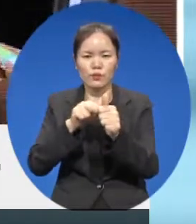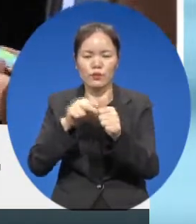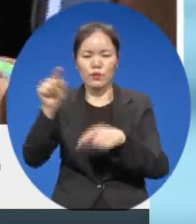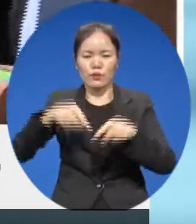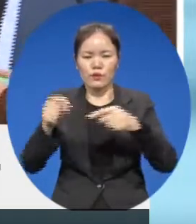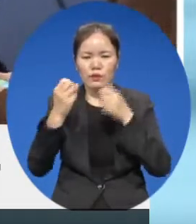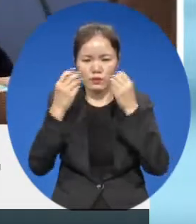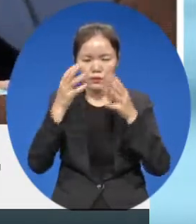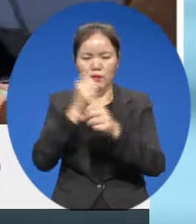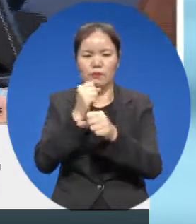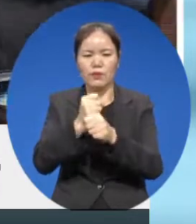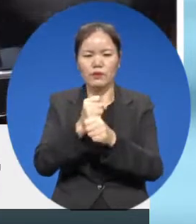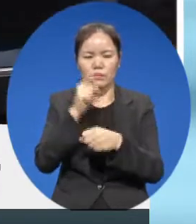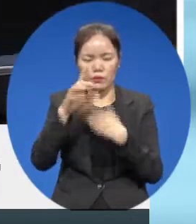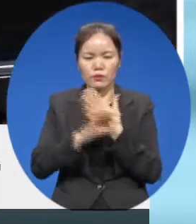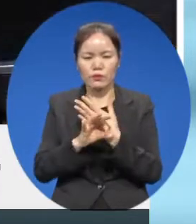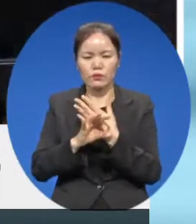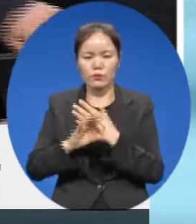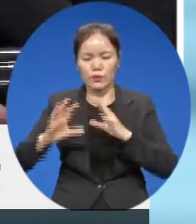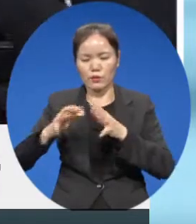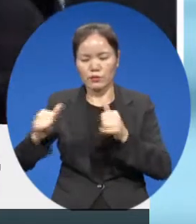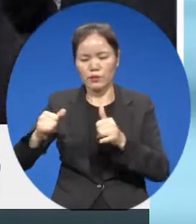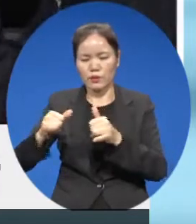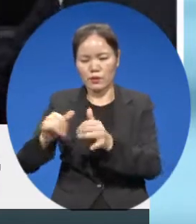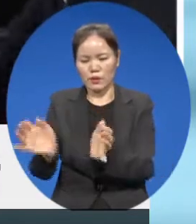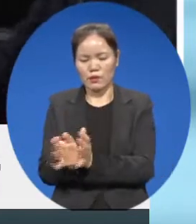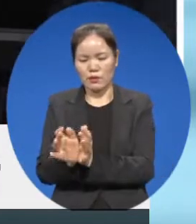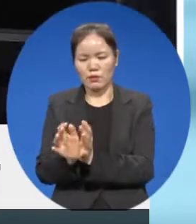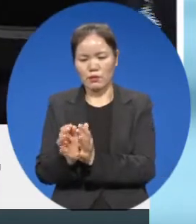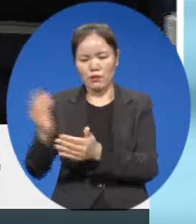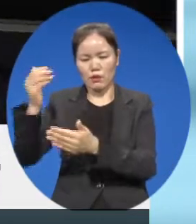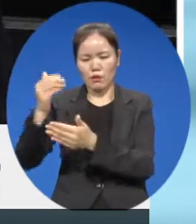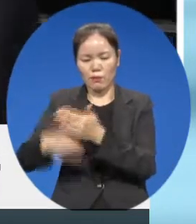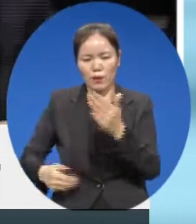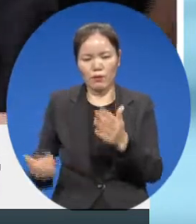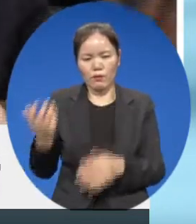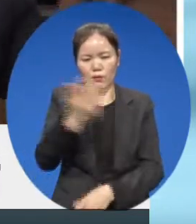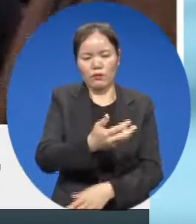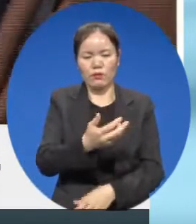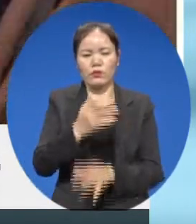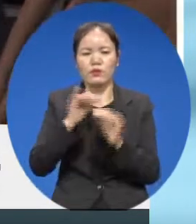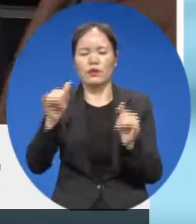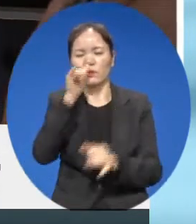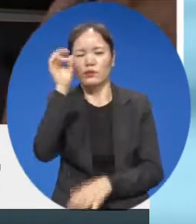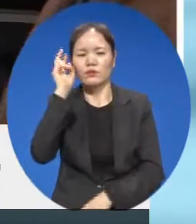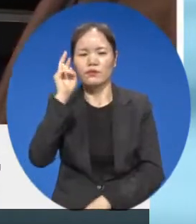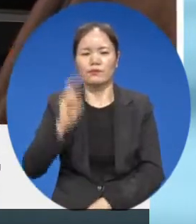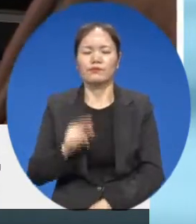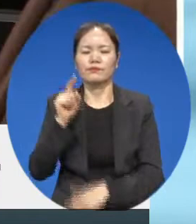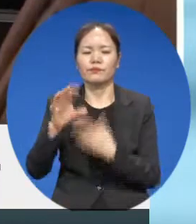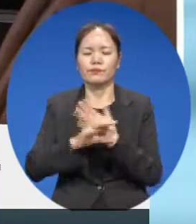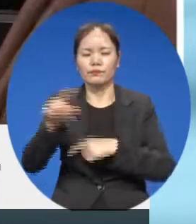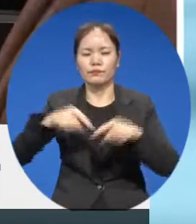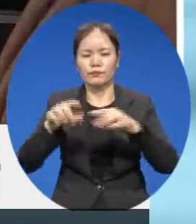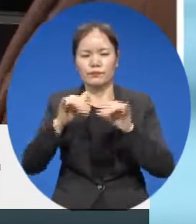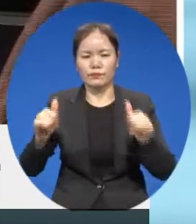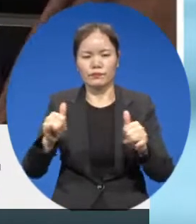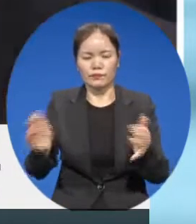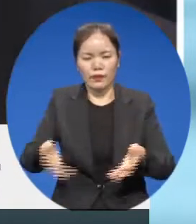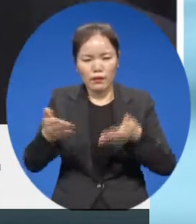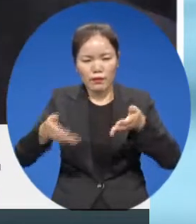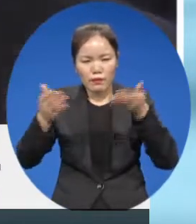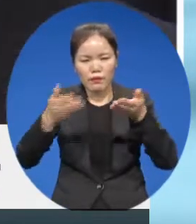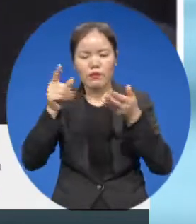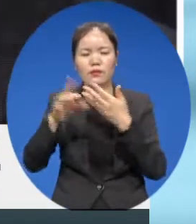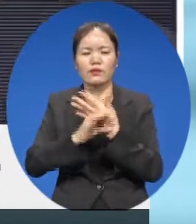에서 일부가 빠져 나갈 가능성 충분 있거든요 그런 상황을 고려한다 고 하면 윤석열 청장을 후보나 님의 정치적인 어떤 정치인으로 자꾸 띄워주는 것은